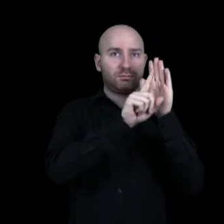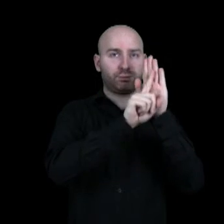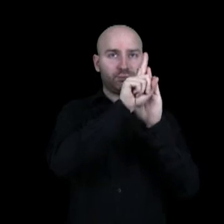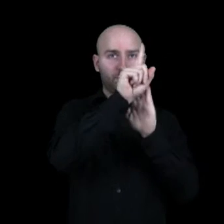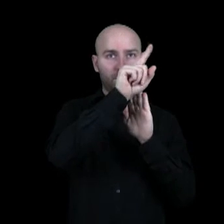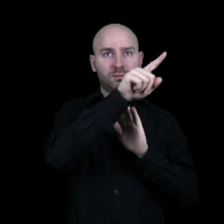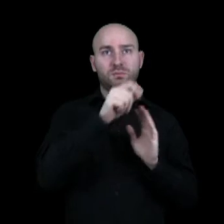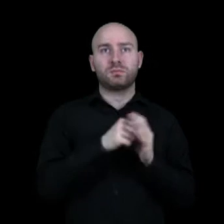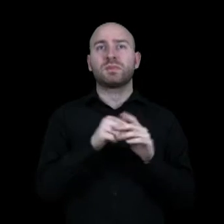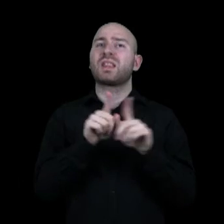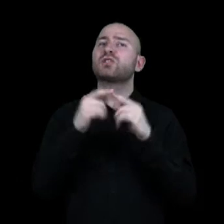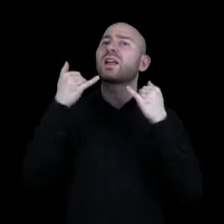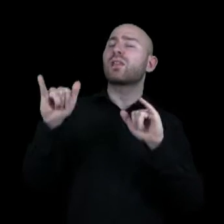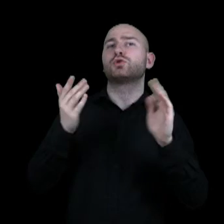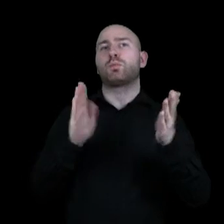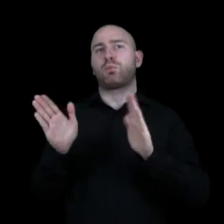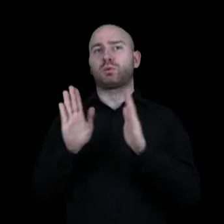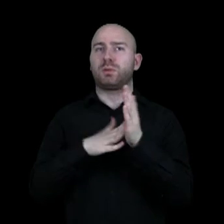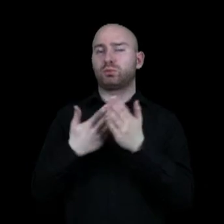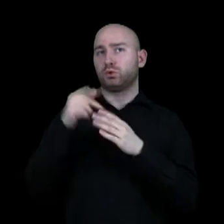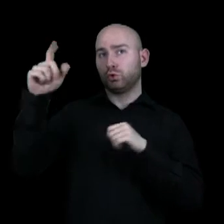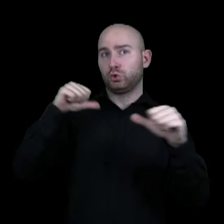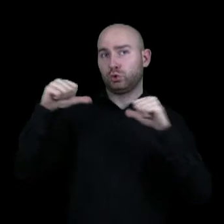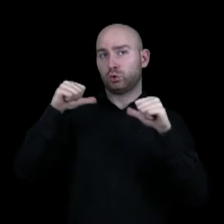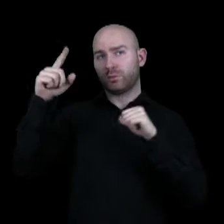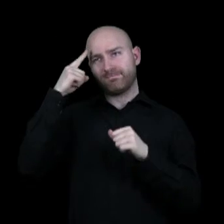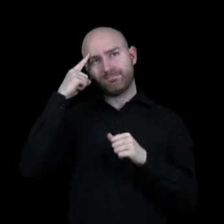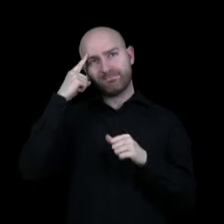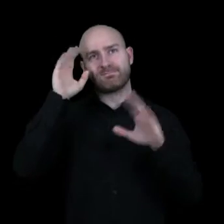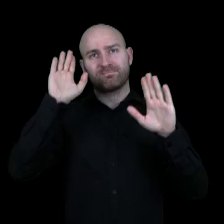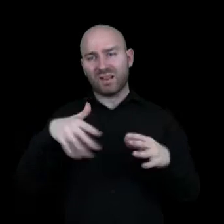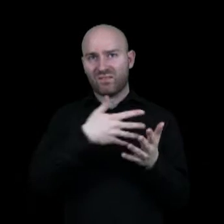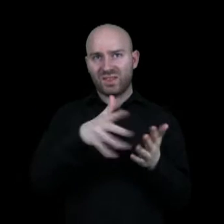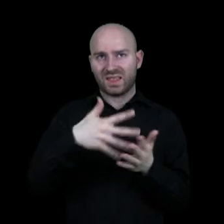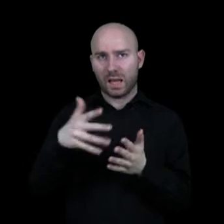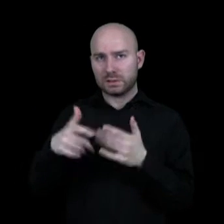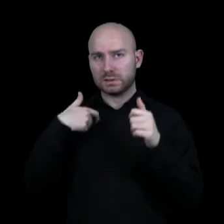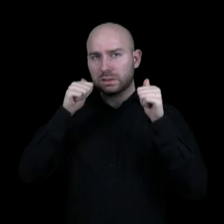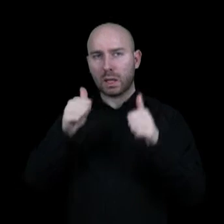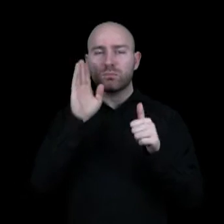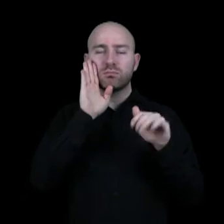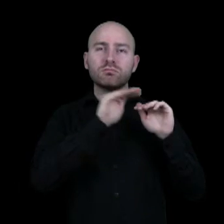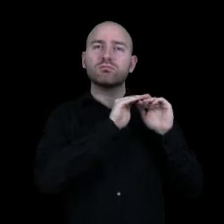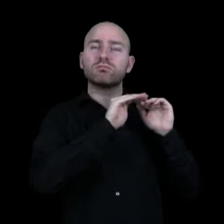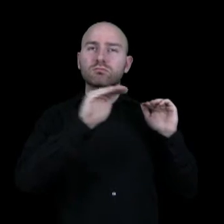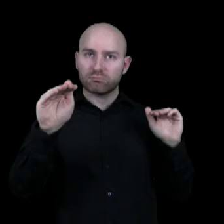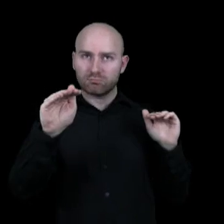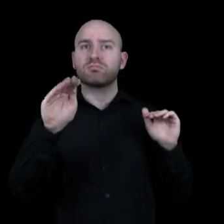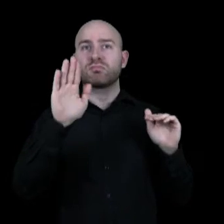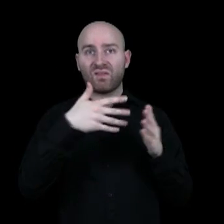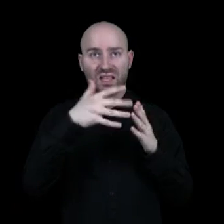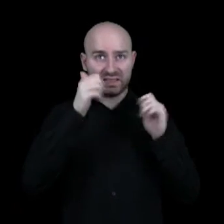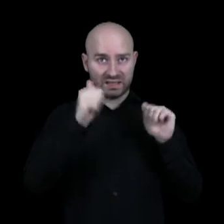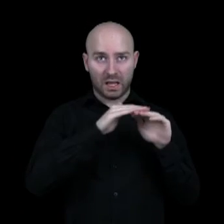w rękach rządu, narzędziem, które rząd ma do dyspozycji, jest utrzymywanie wydatków na stałym poziomie. Czyli